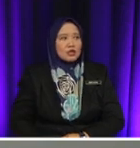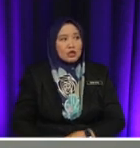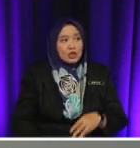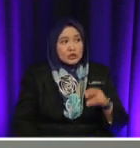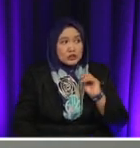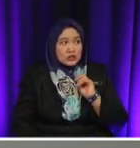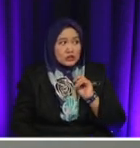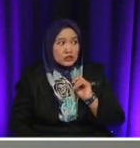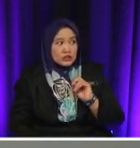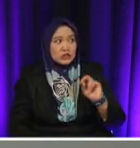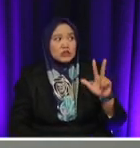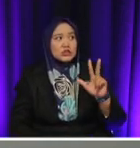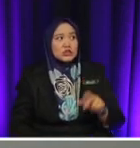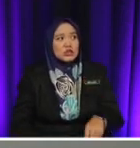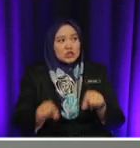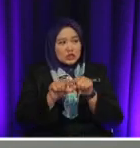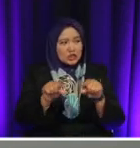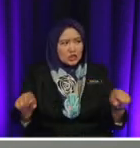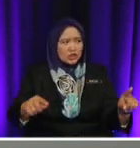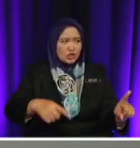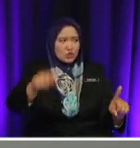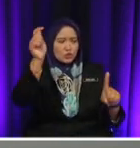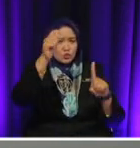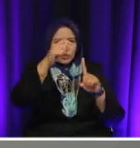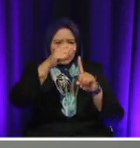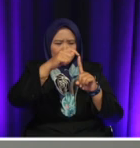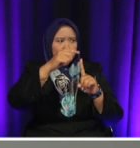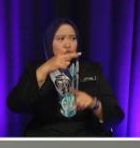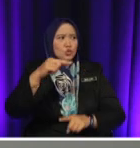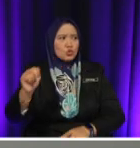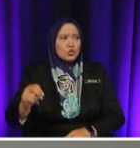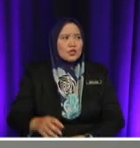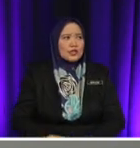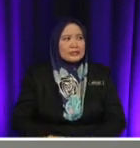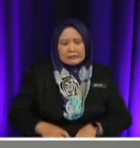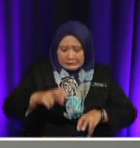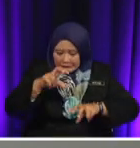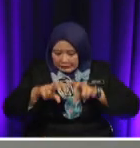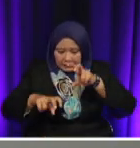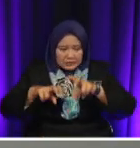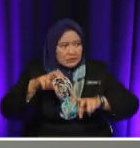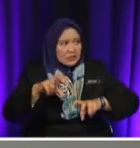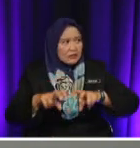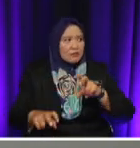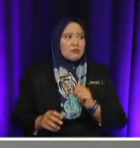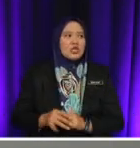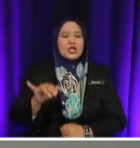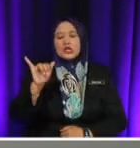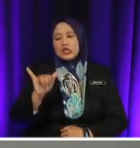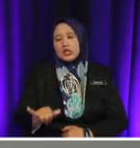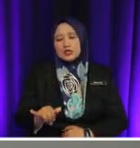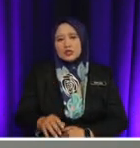pada bahagian a murid-murid kena kena tahu bahawa diberi tujuan eksperimen gariskan tujuan eksperimen